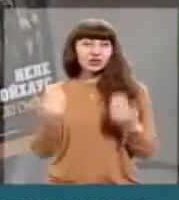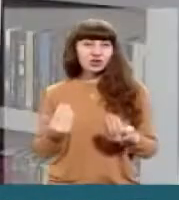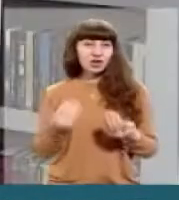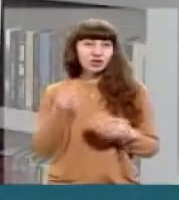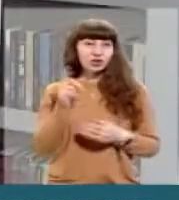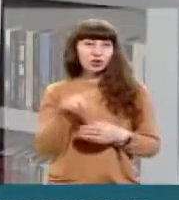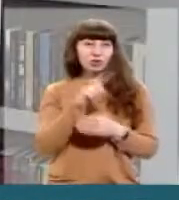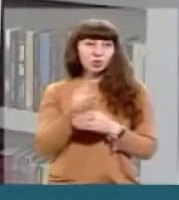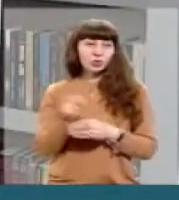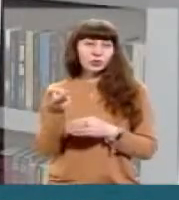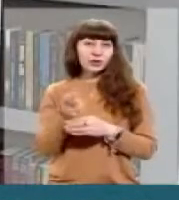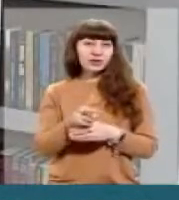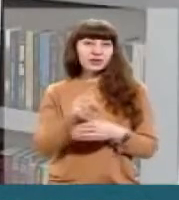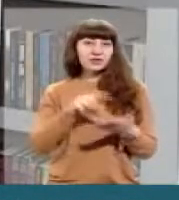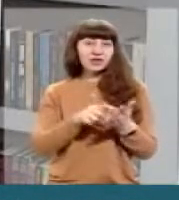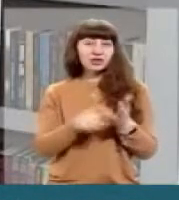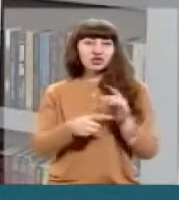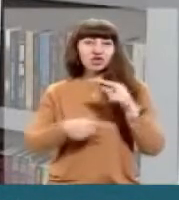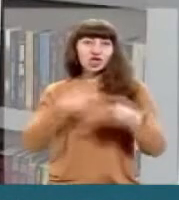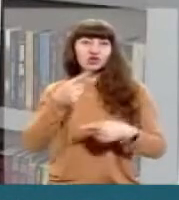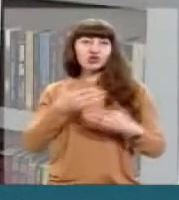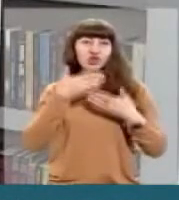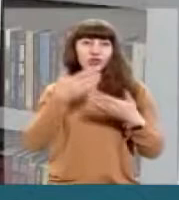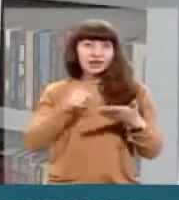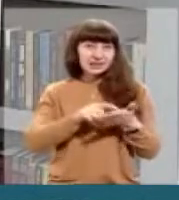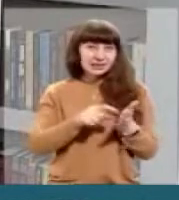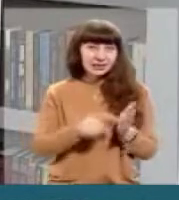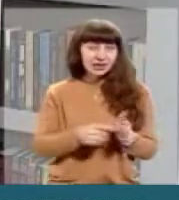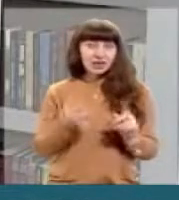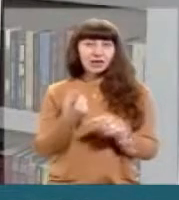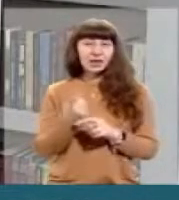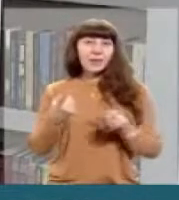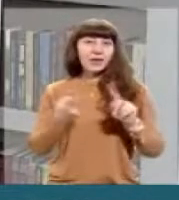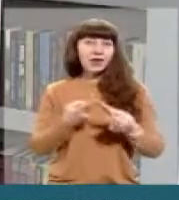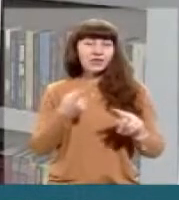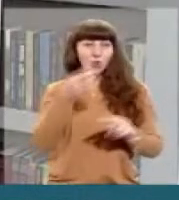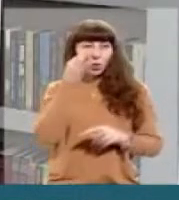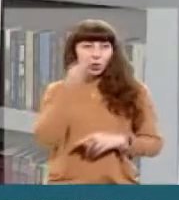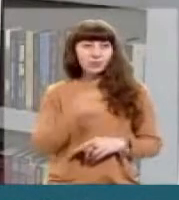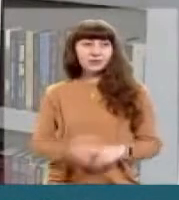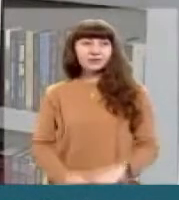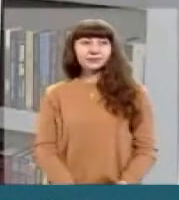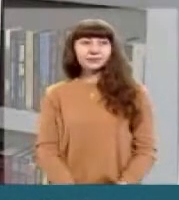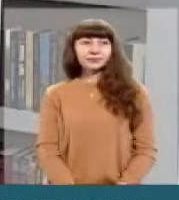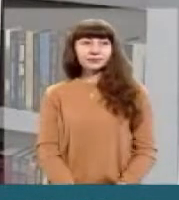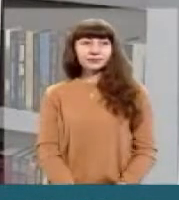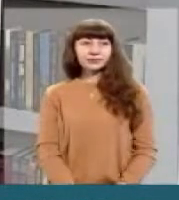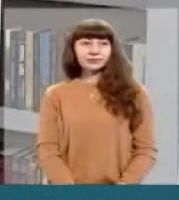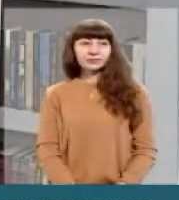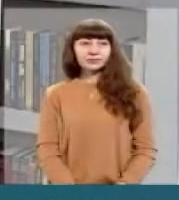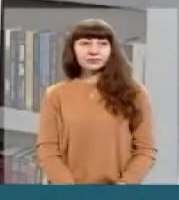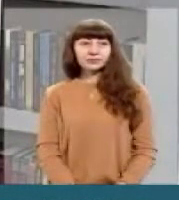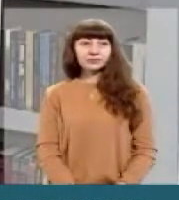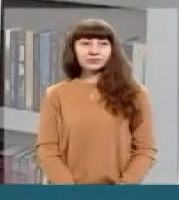жайлылық үшін қажетті жиһаздармен жабдықталған. Арнайы кітап оқу орны пайда болды. Оқырмандарымыз әр келген сайын үлкен ынтамен